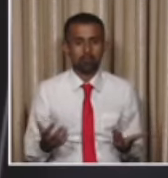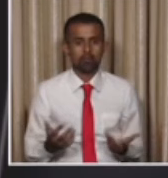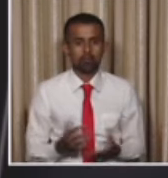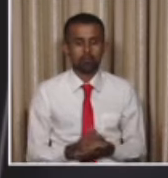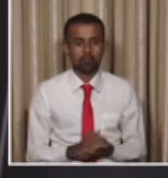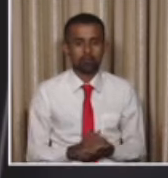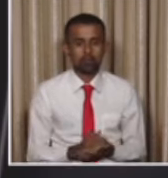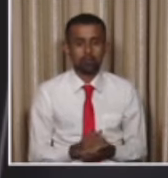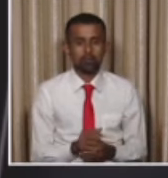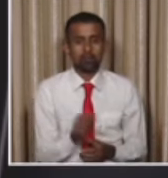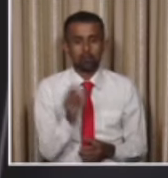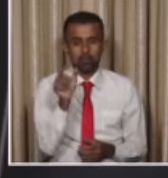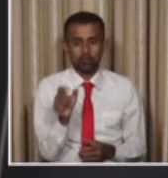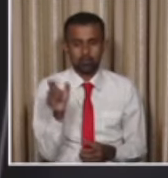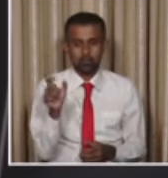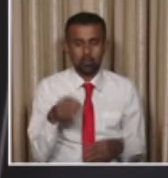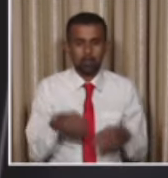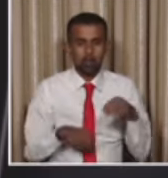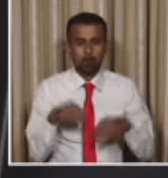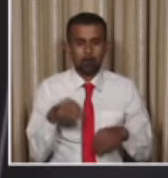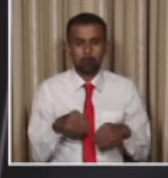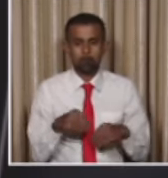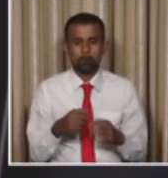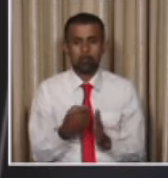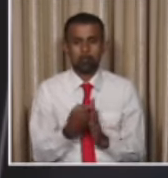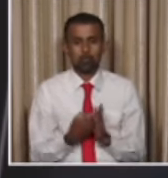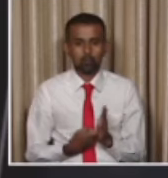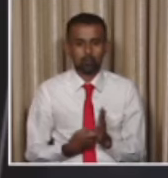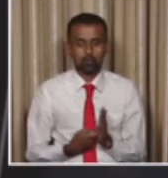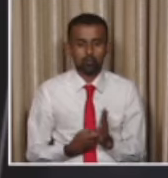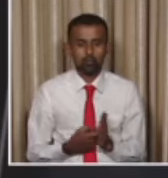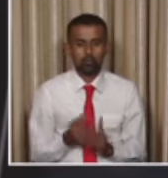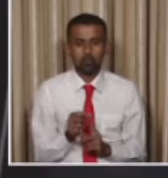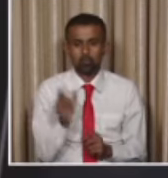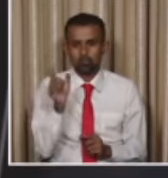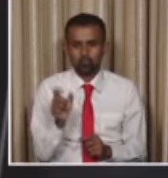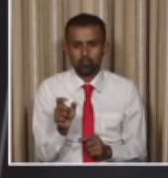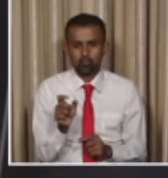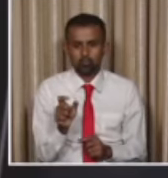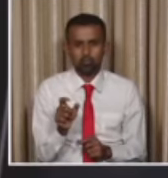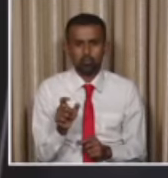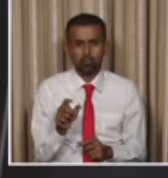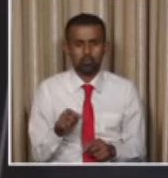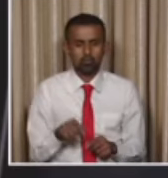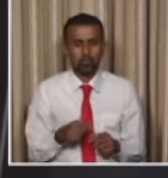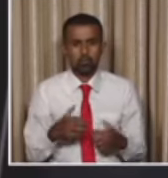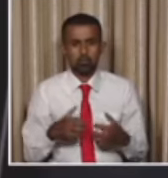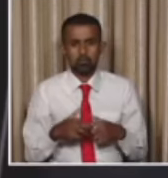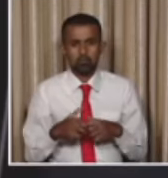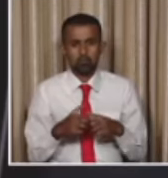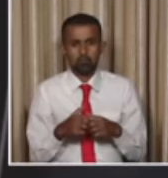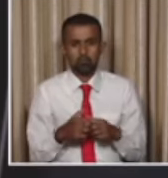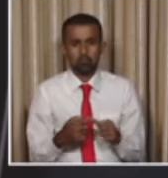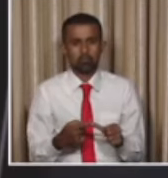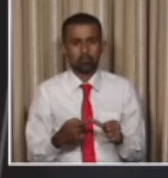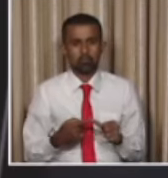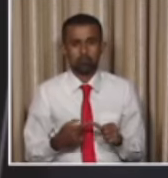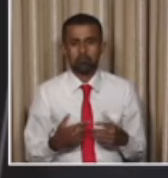ඒක පුද්ගලයන්ගේ දේශපාලන ප්‍රතිපත්තියෝ පුද්ගල ප්‍රතිරූප මත මේ වගේ අර්බූදයකින් විසඳෙන්න්න